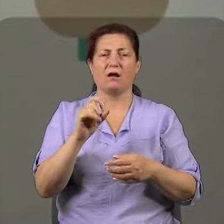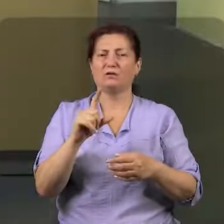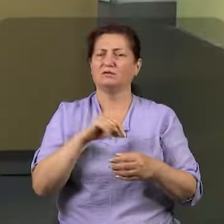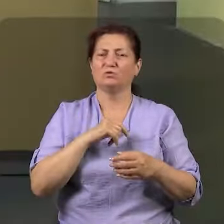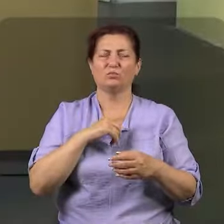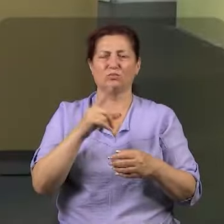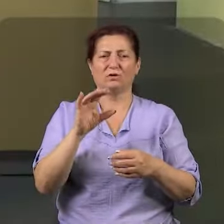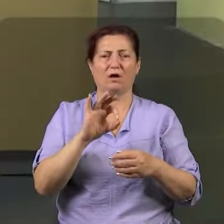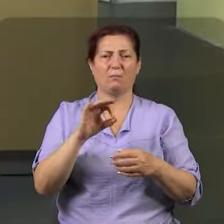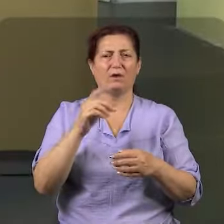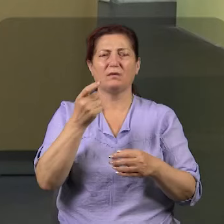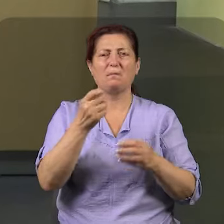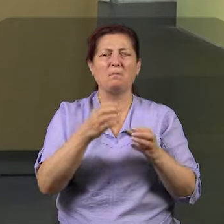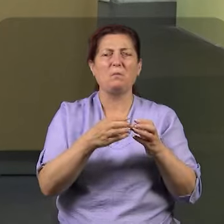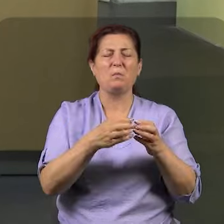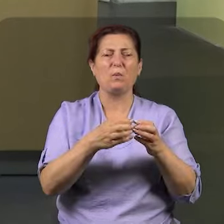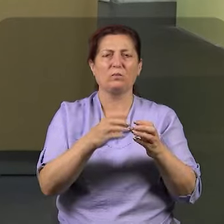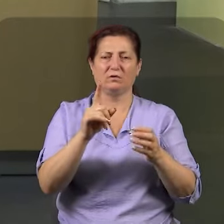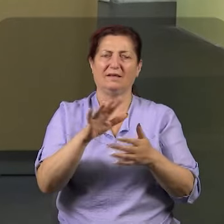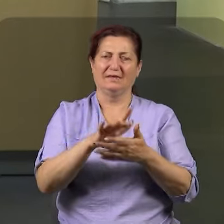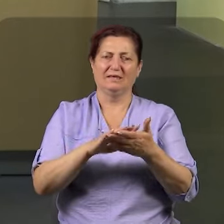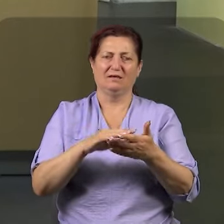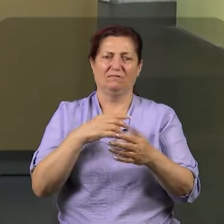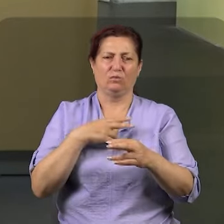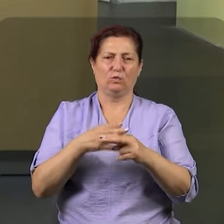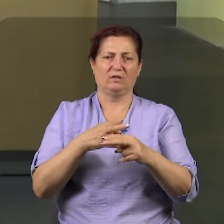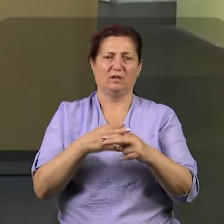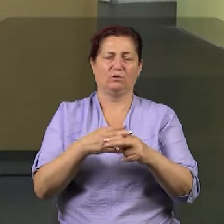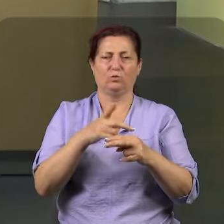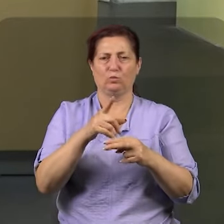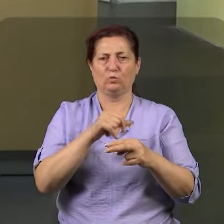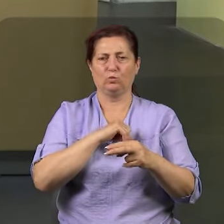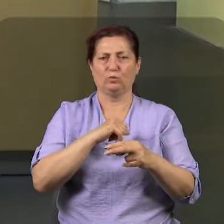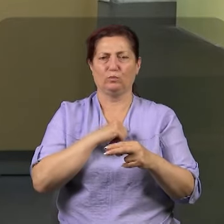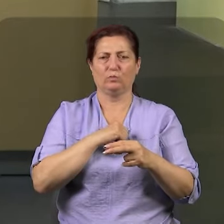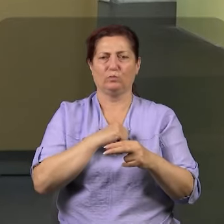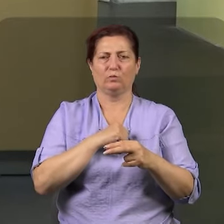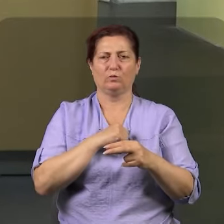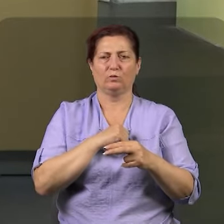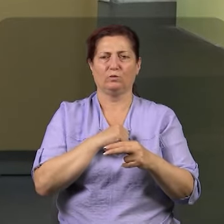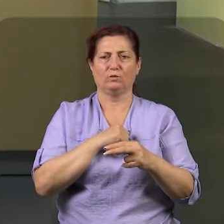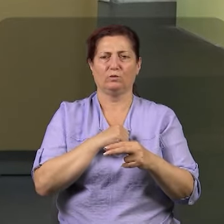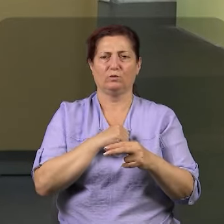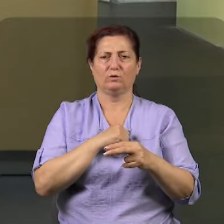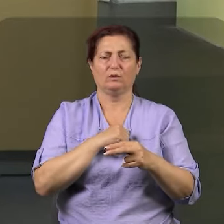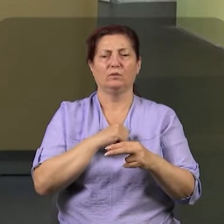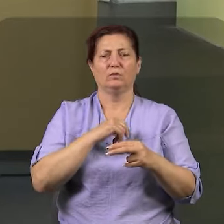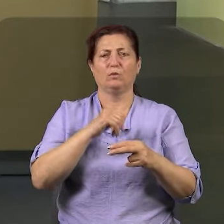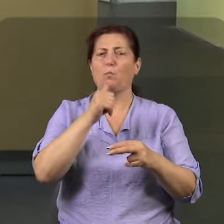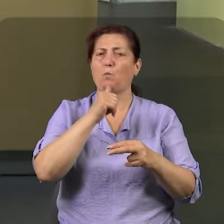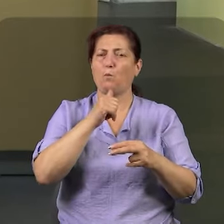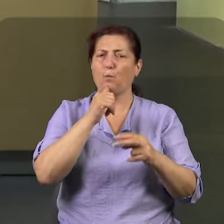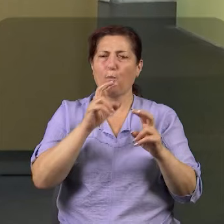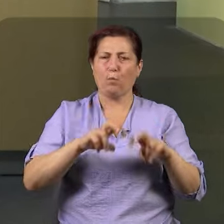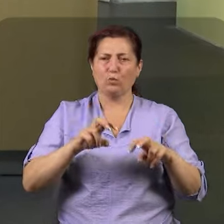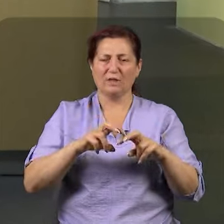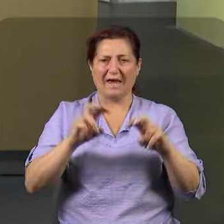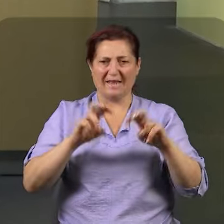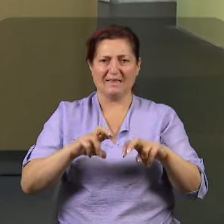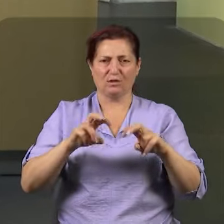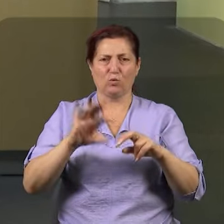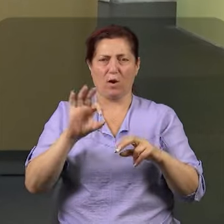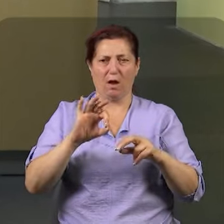կազմում։ Տիգրան, ես կներեք, որ ընդհատում եմ, դուք նկատի ունեք այդ կոնստրուկտուրա-փորձարարական, հա, հետազոտությունների